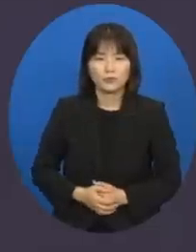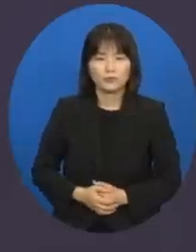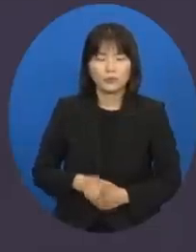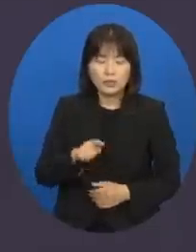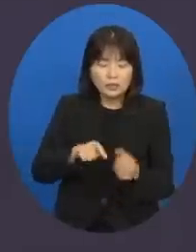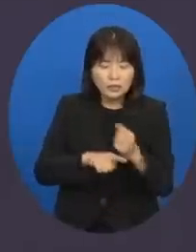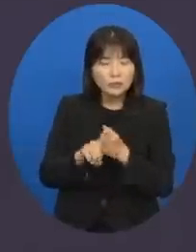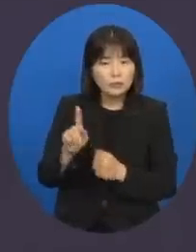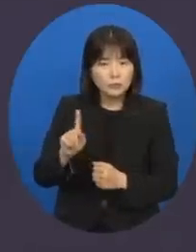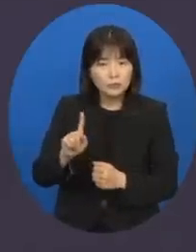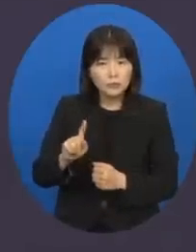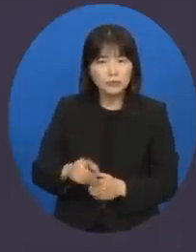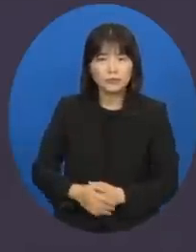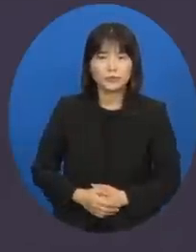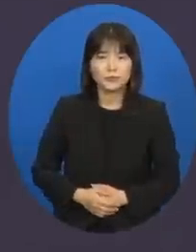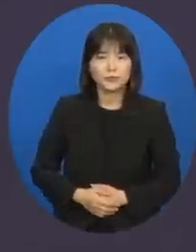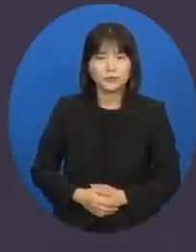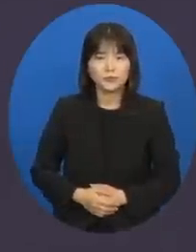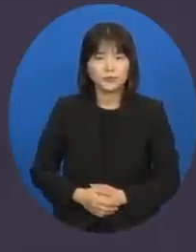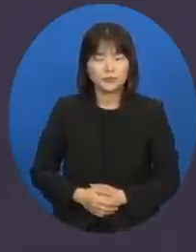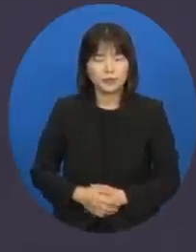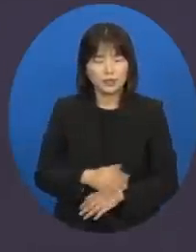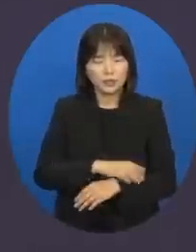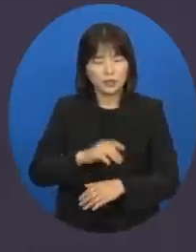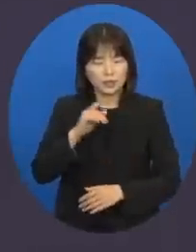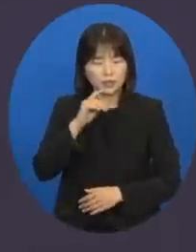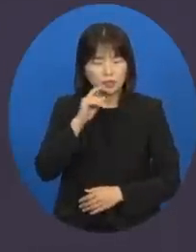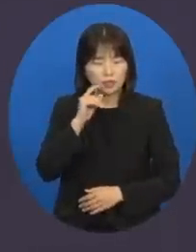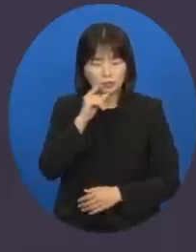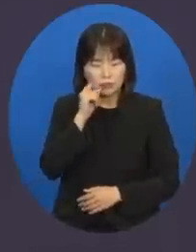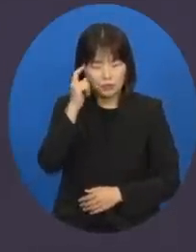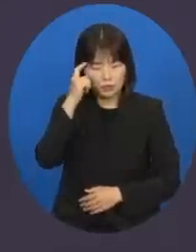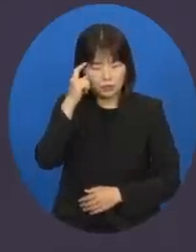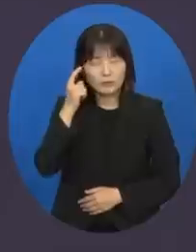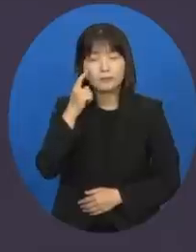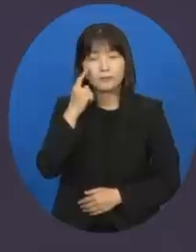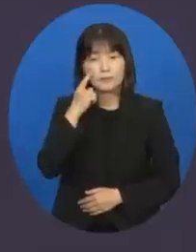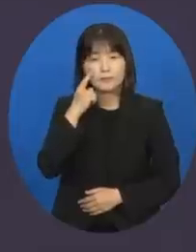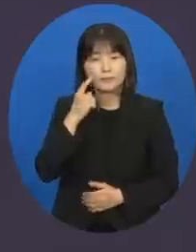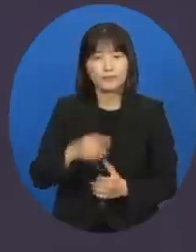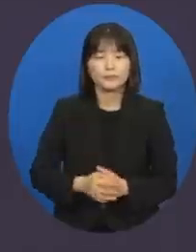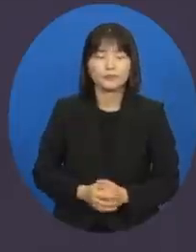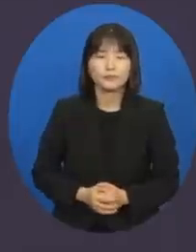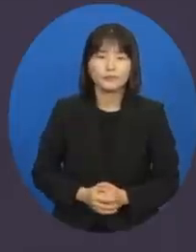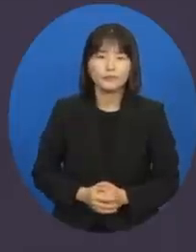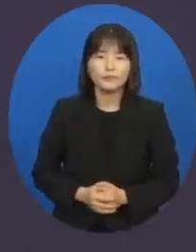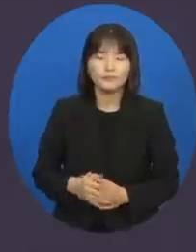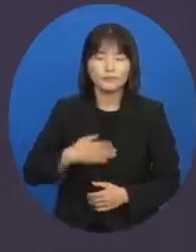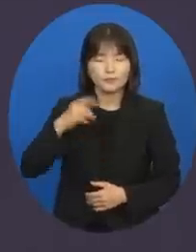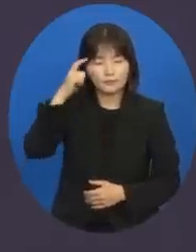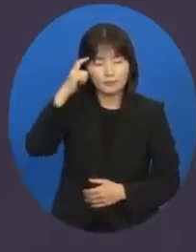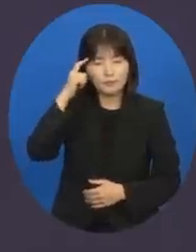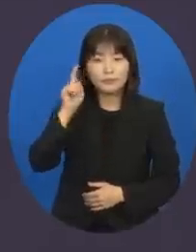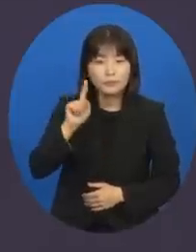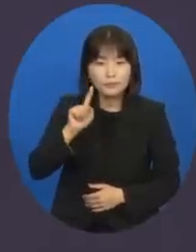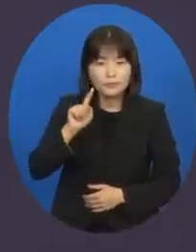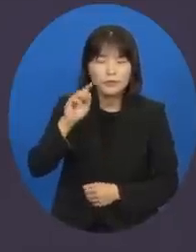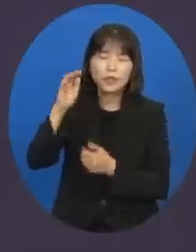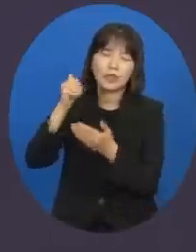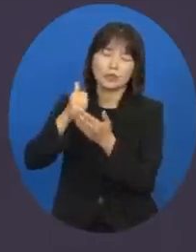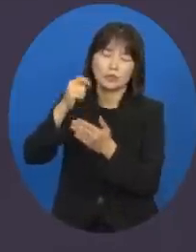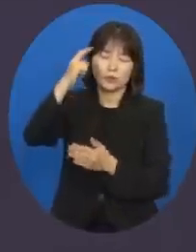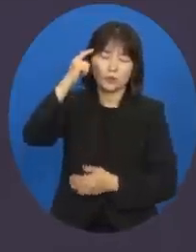의미하는 바가 뭔지 아십니까? 여러분 이걸 잘 한번 묵상해 보세요. 이런 생각을 할 때가 있어요. 하나님 왜